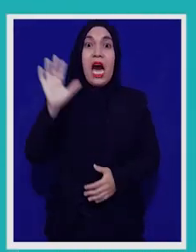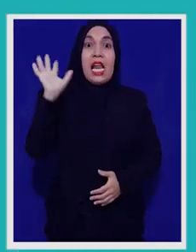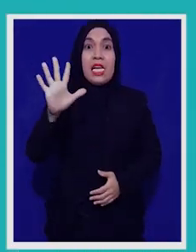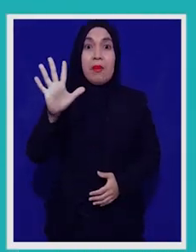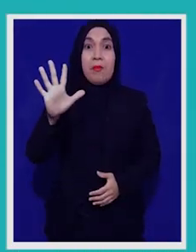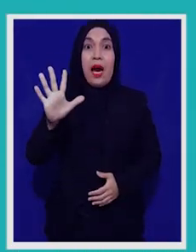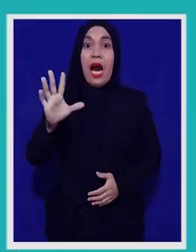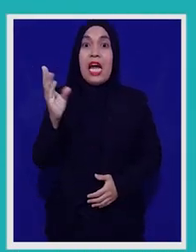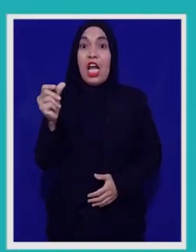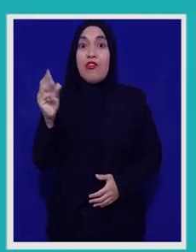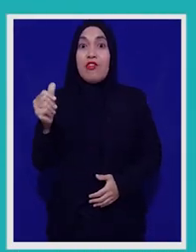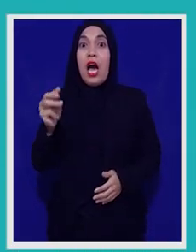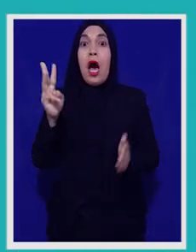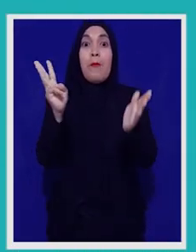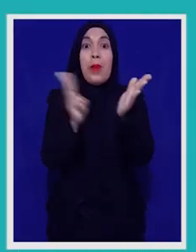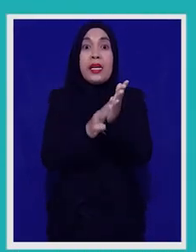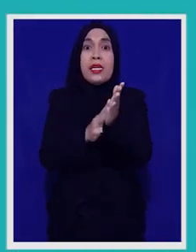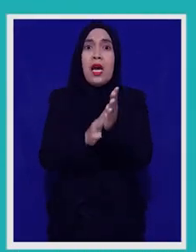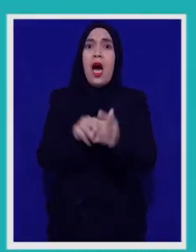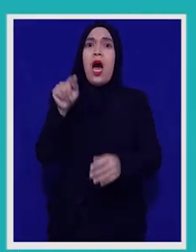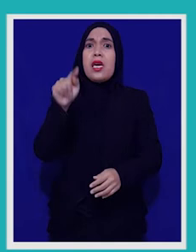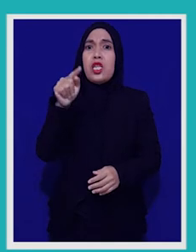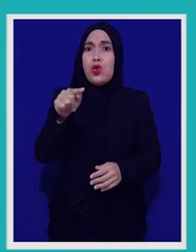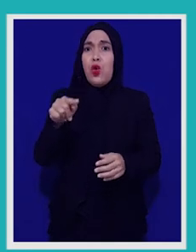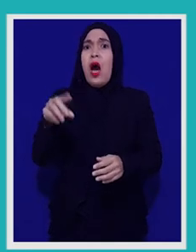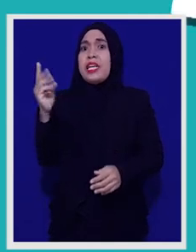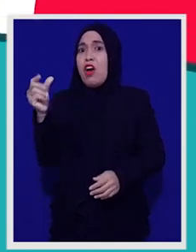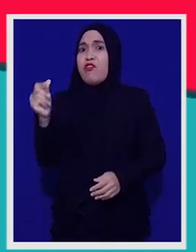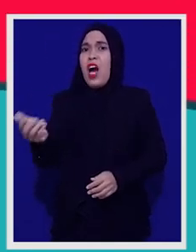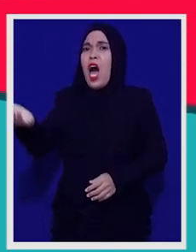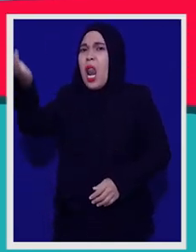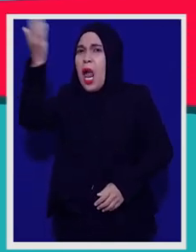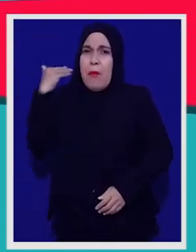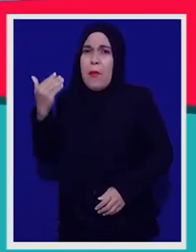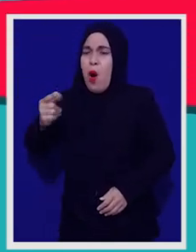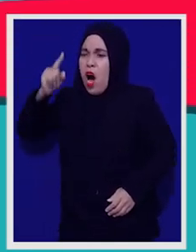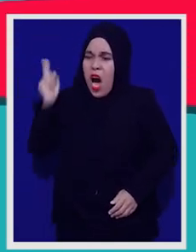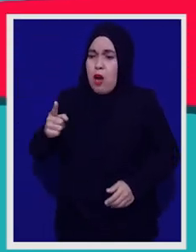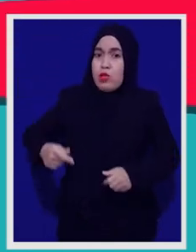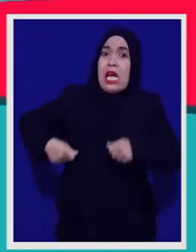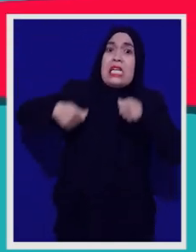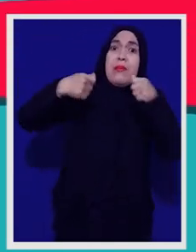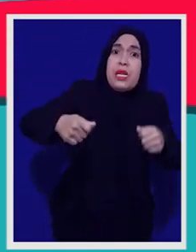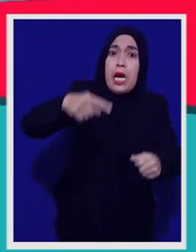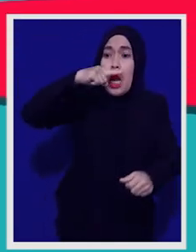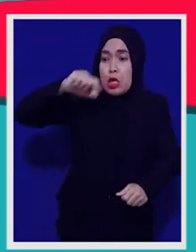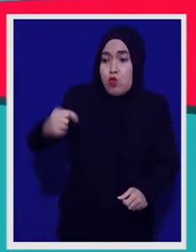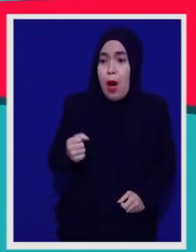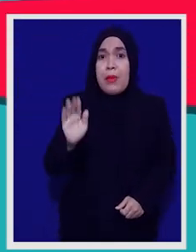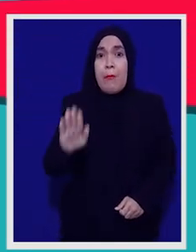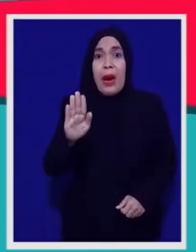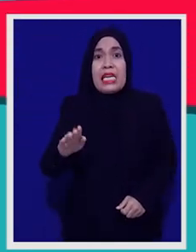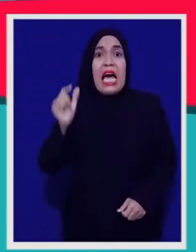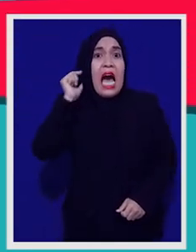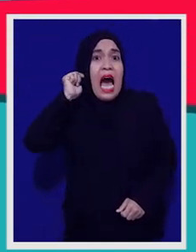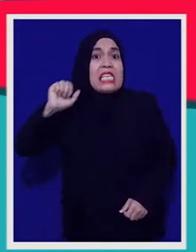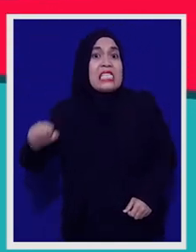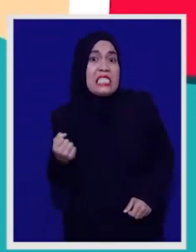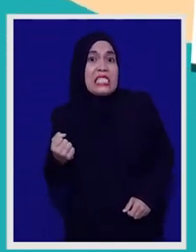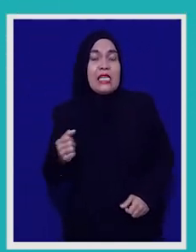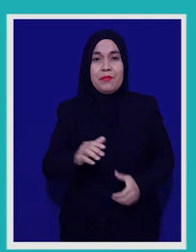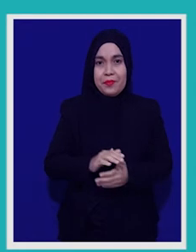5. Nafkah madiyah, nafkah lampau atau nafkah terhutang yang seharusnya diberikan suami kepada istrinya.